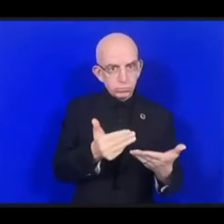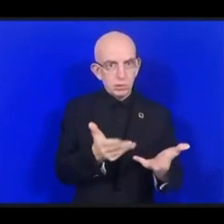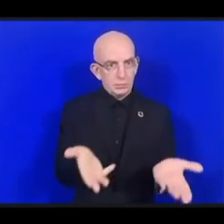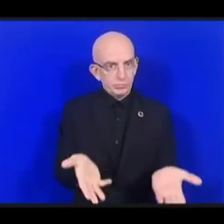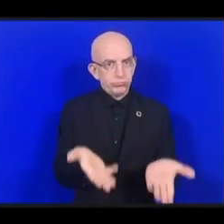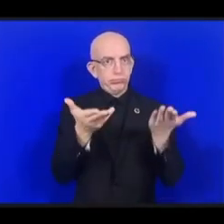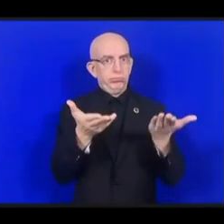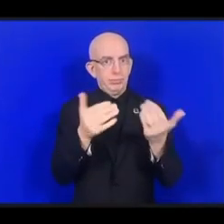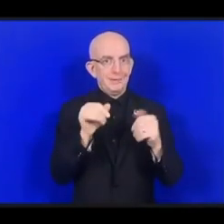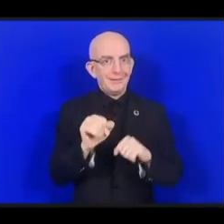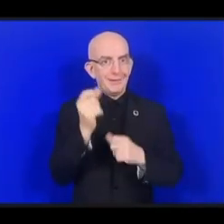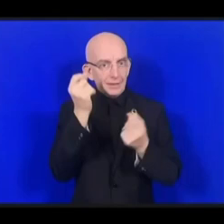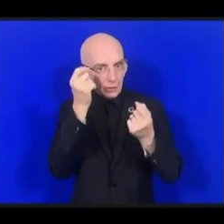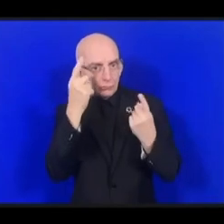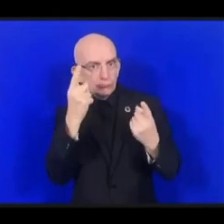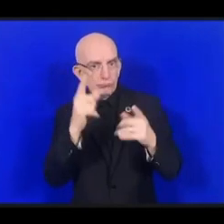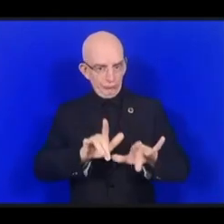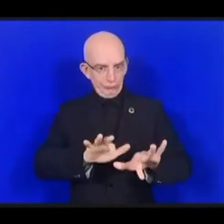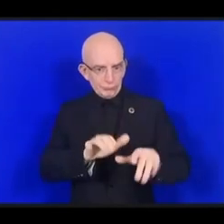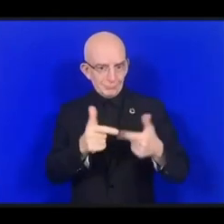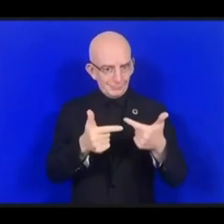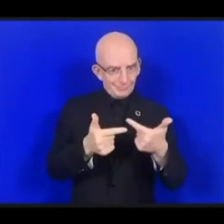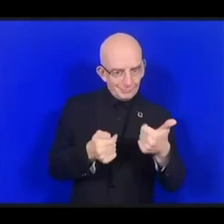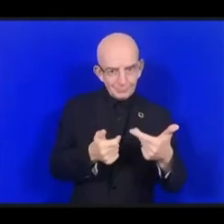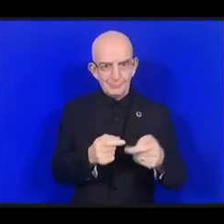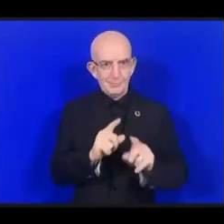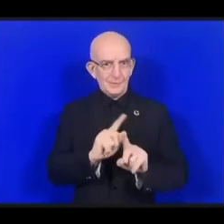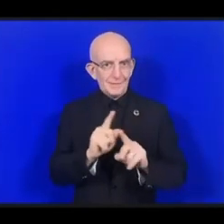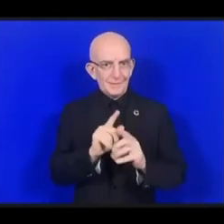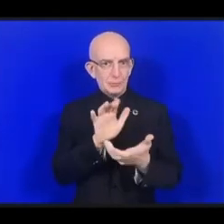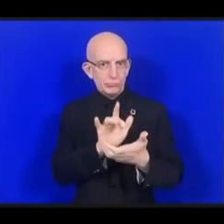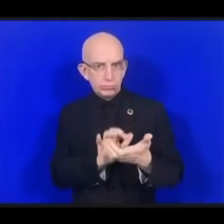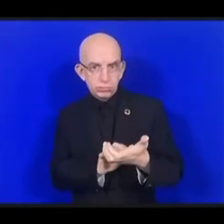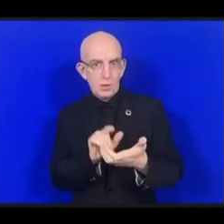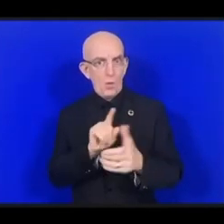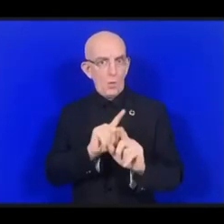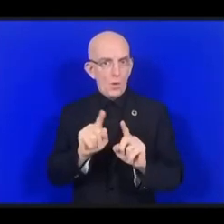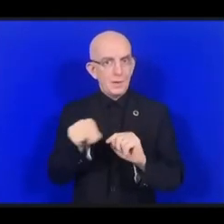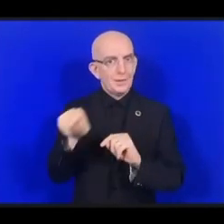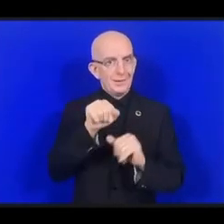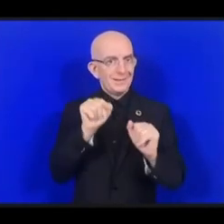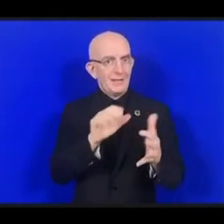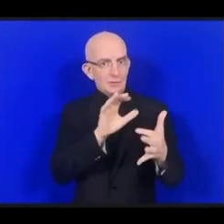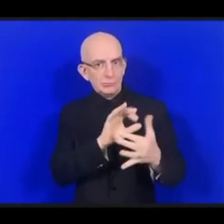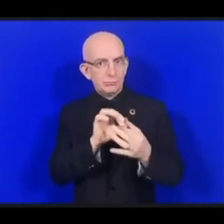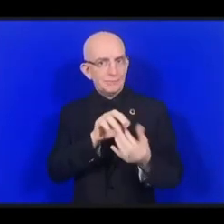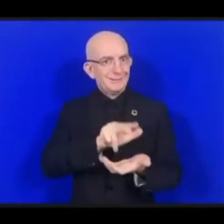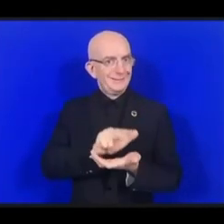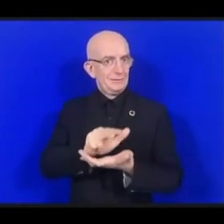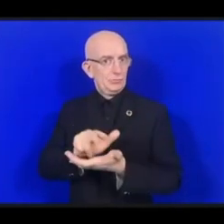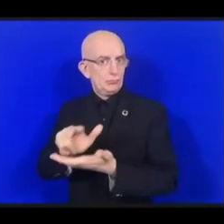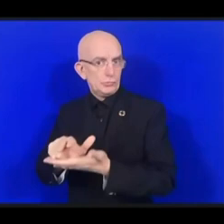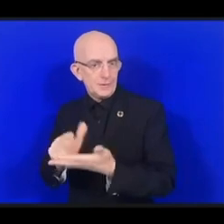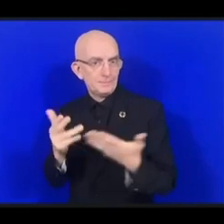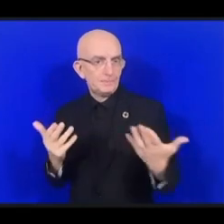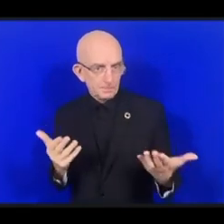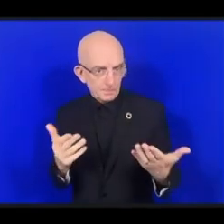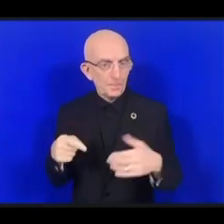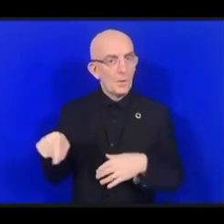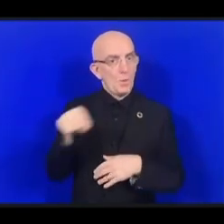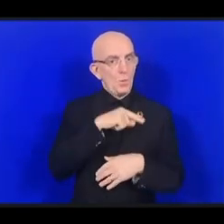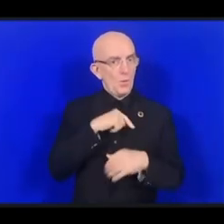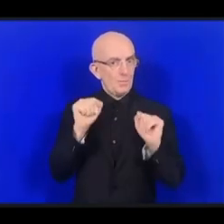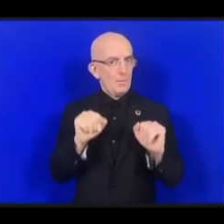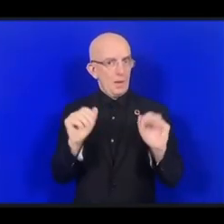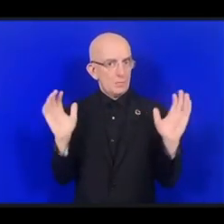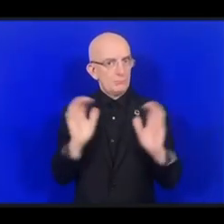は分野横断的な利害関係者が一動に関するこのようなイベントがもっともっと必要ですこの